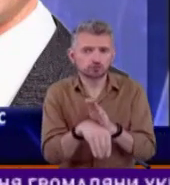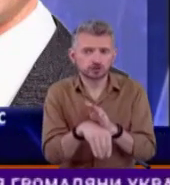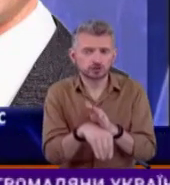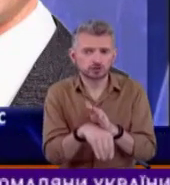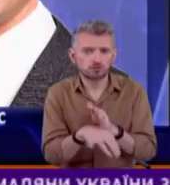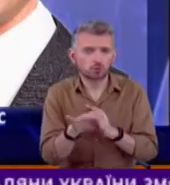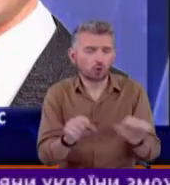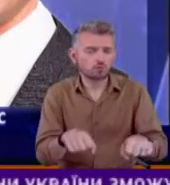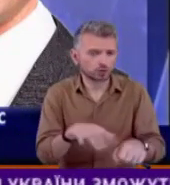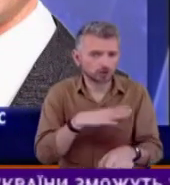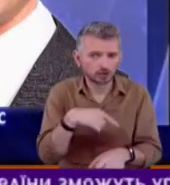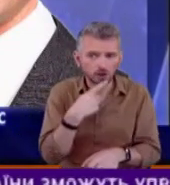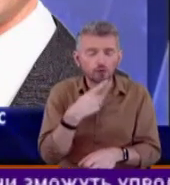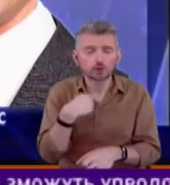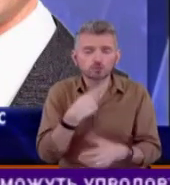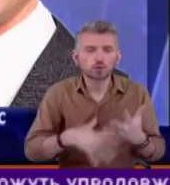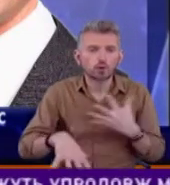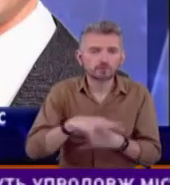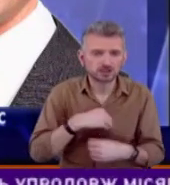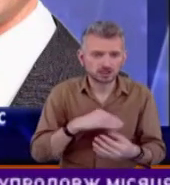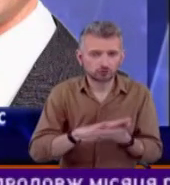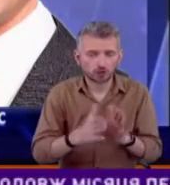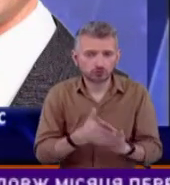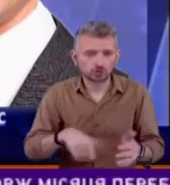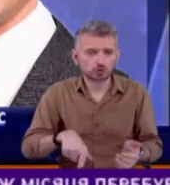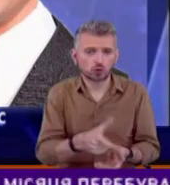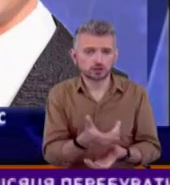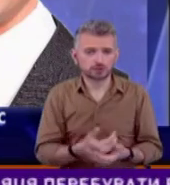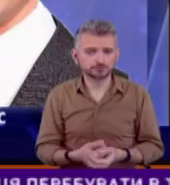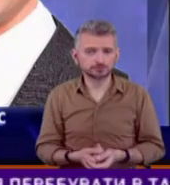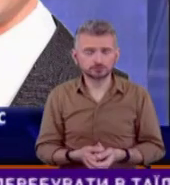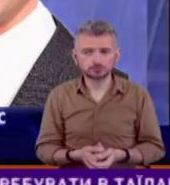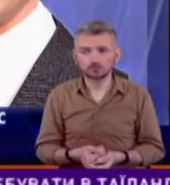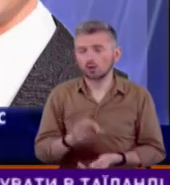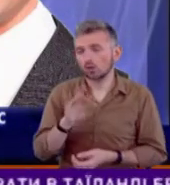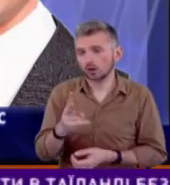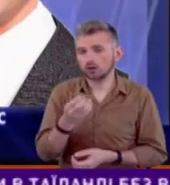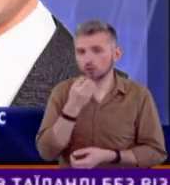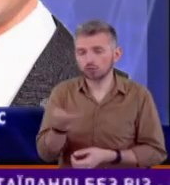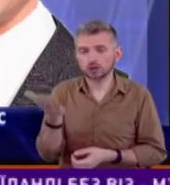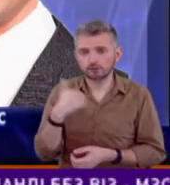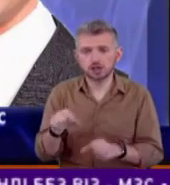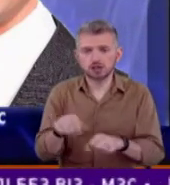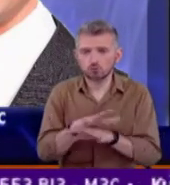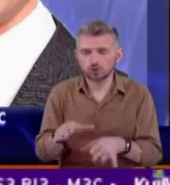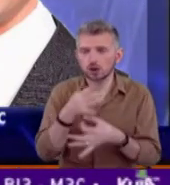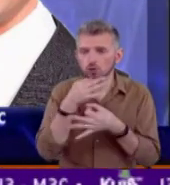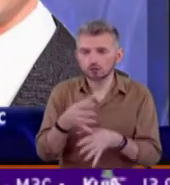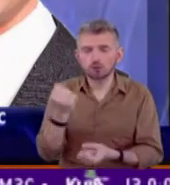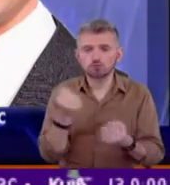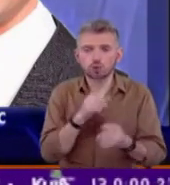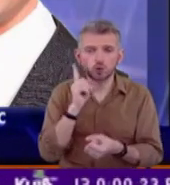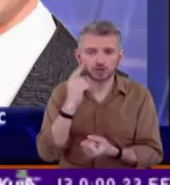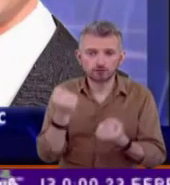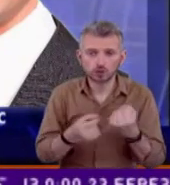про мототранспорт. Ми говоримо взагалі про ситуацію на дорозі. Окей, добре, давайте на мототранспорт. Любий молодий водій,